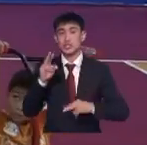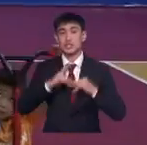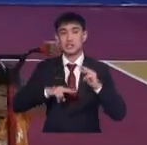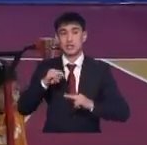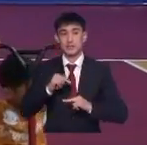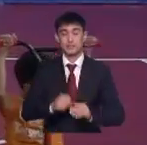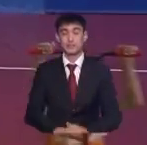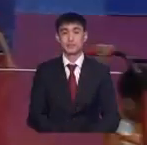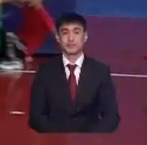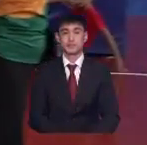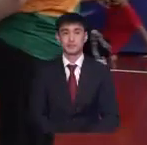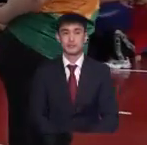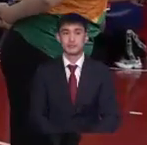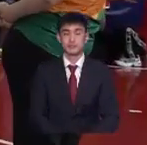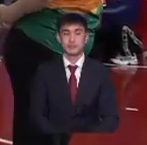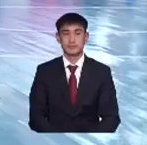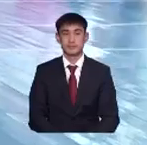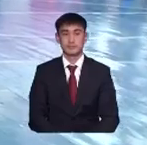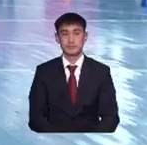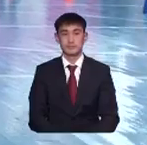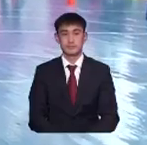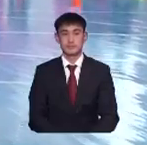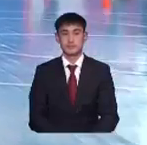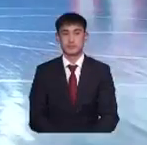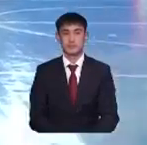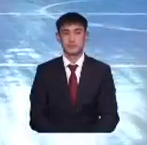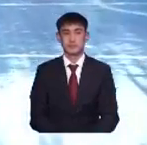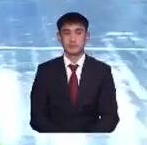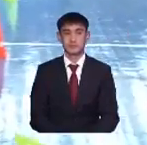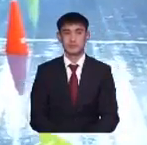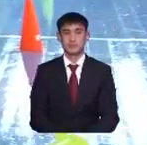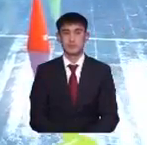настроение. Элеман Турсунканов, Жархан Шынтаев, Абзал Нусипов, телерадиокомпания ЖТСУ.